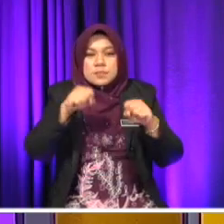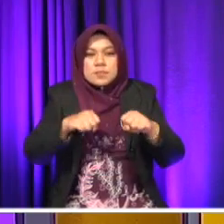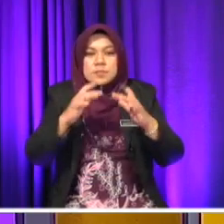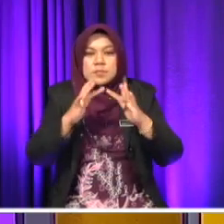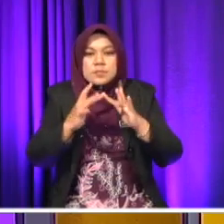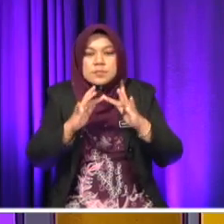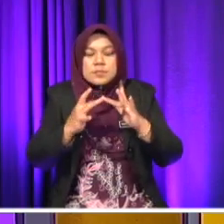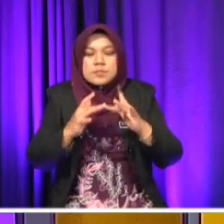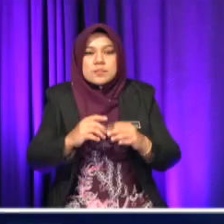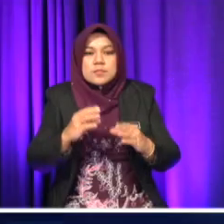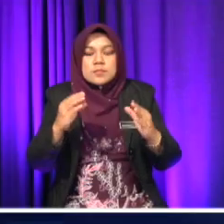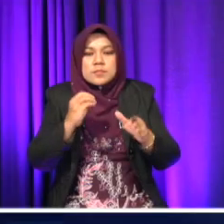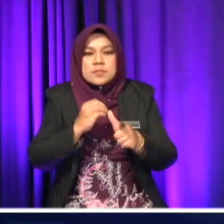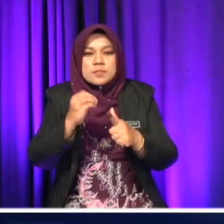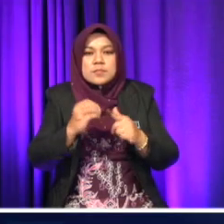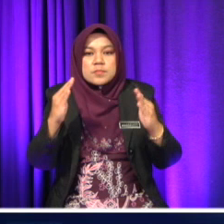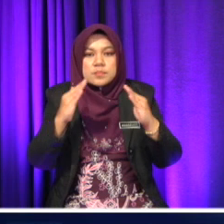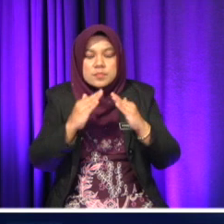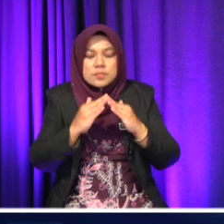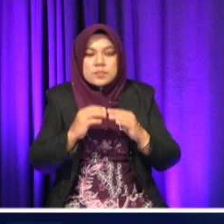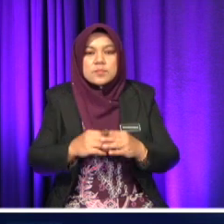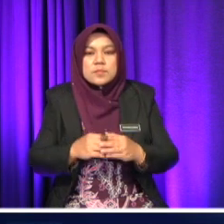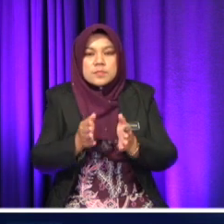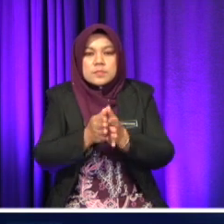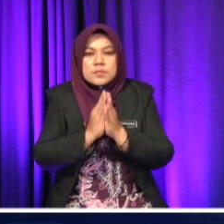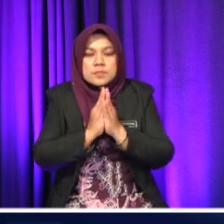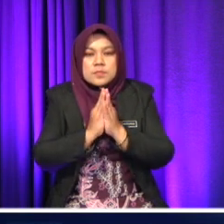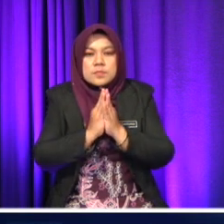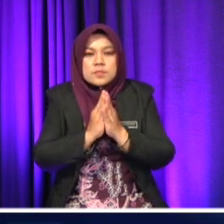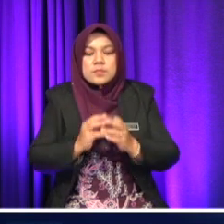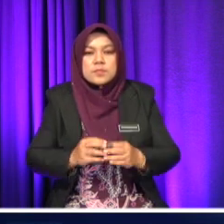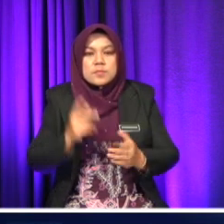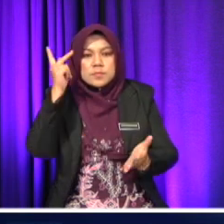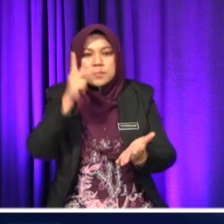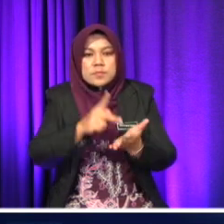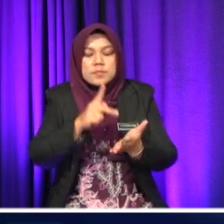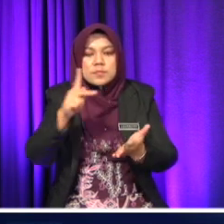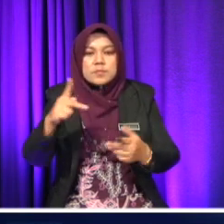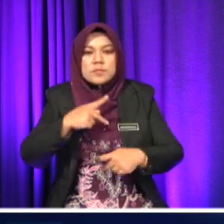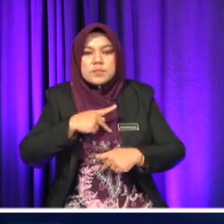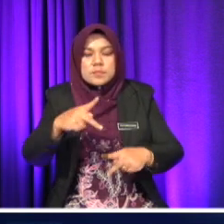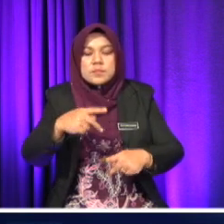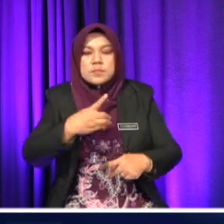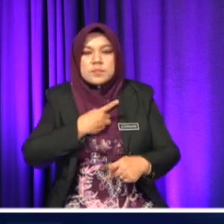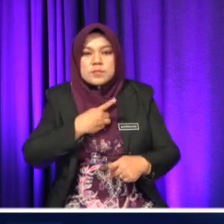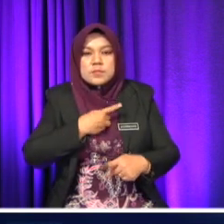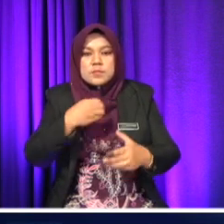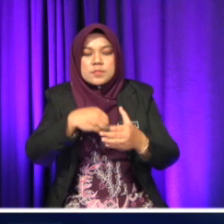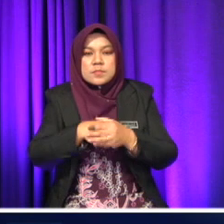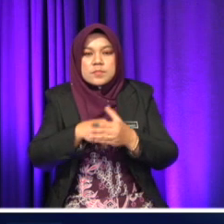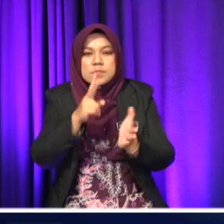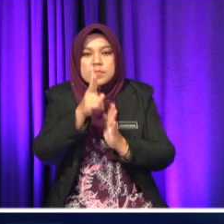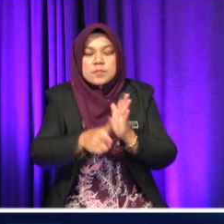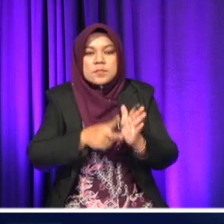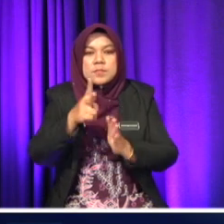di sekolah ataupun di rumah cikguminta mereka perkenalkan potensi diri mereka dalam video